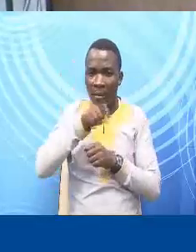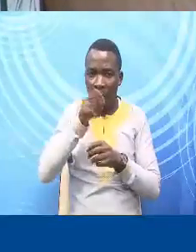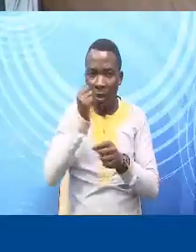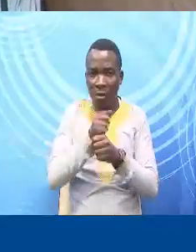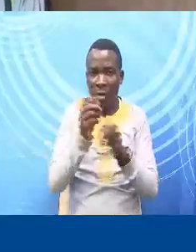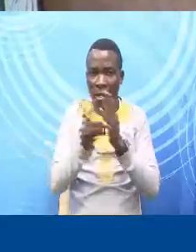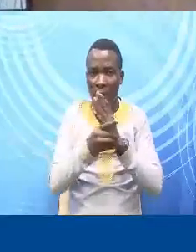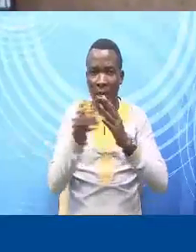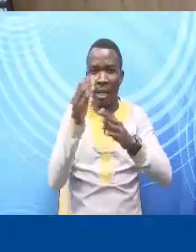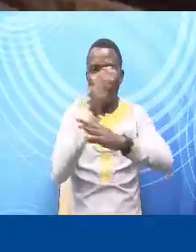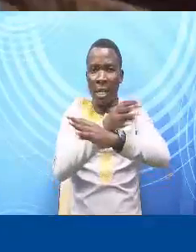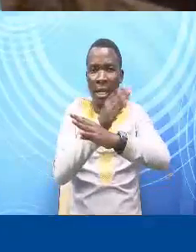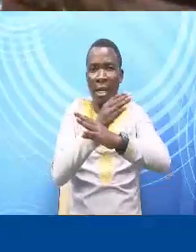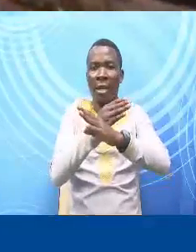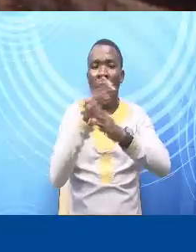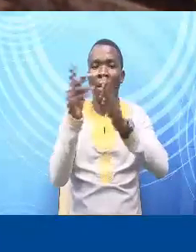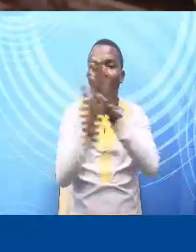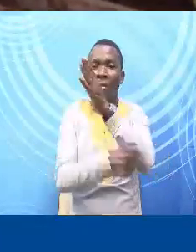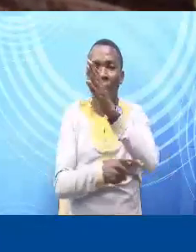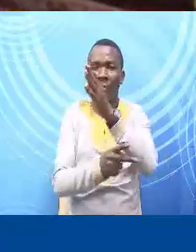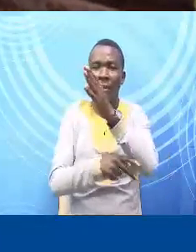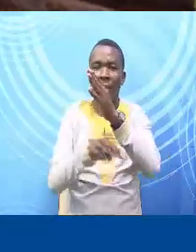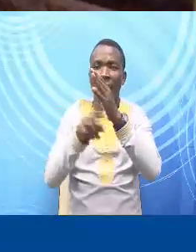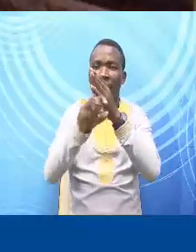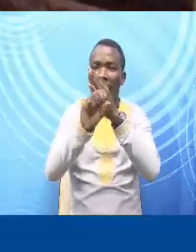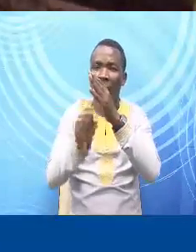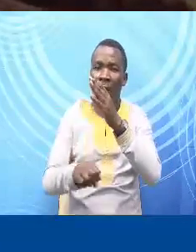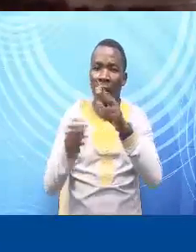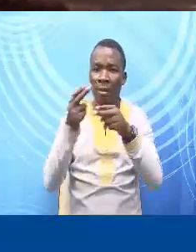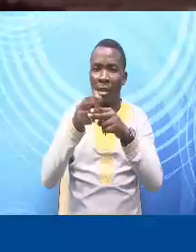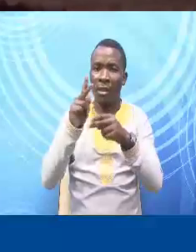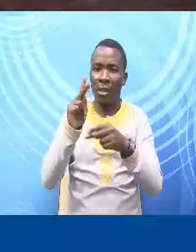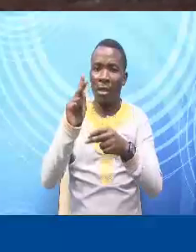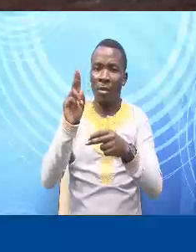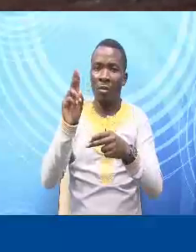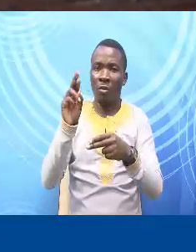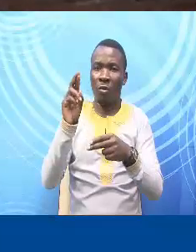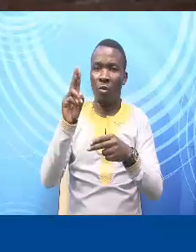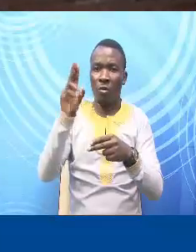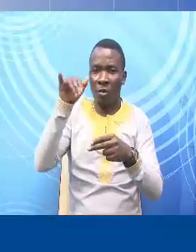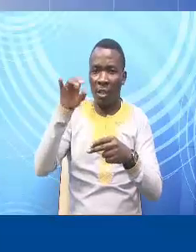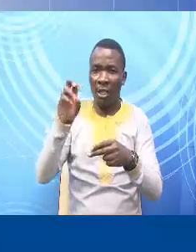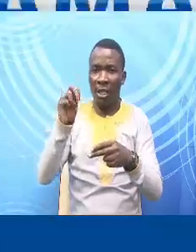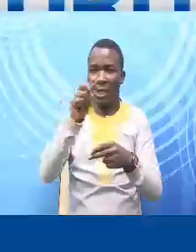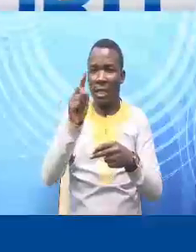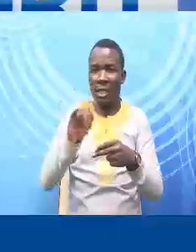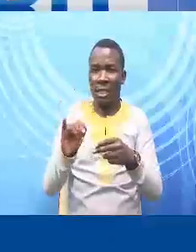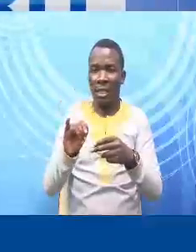ntara y'Amajyepfo ahazwi nko ku Ruyenzi. Imana irahunda Jean Paul, mu karere ka Kamonyi.